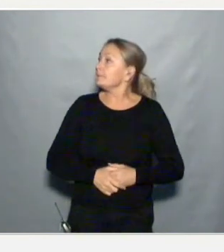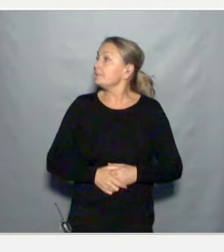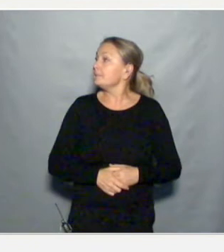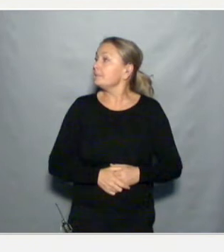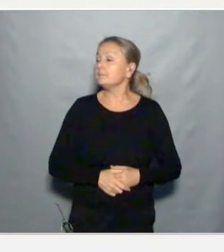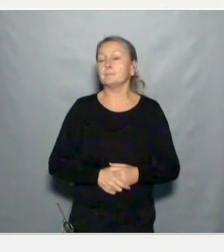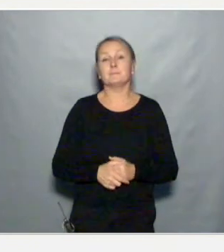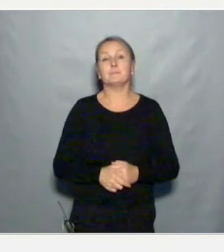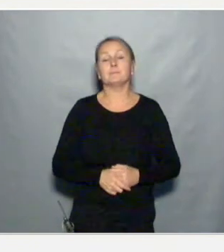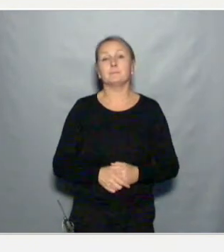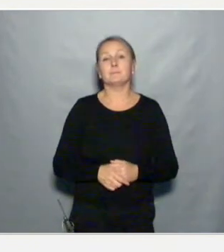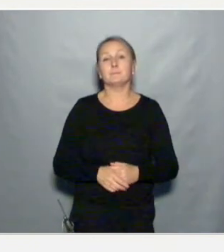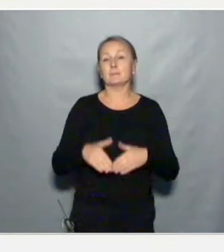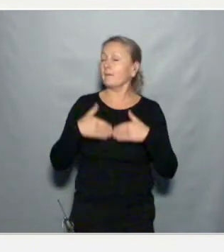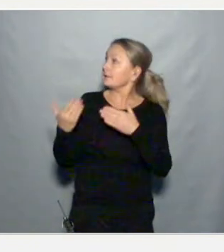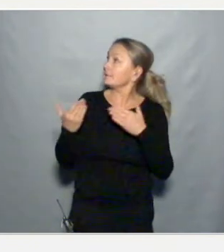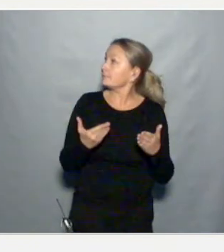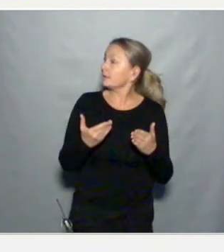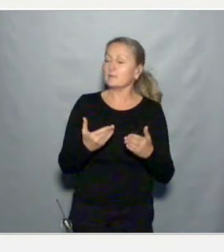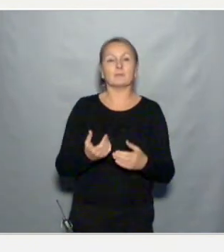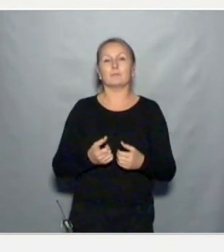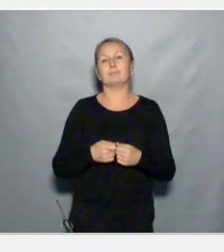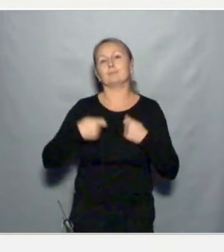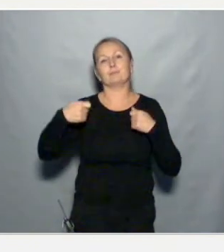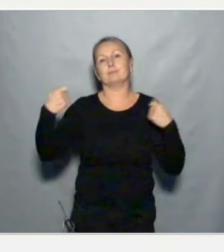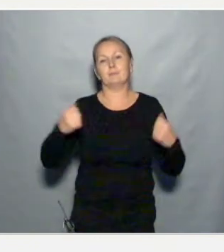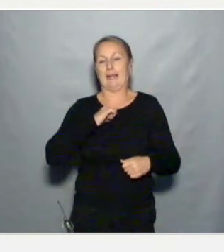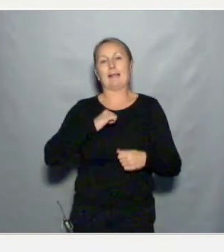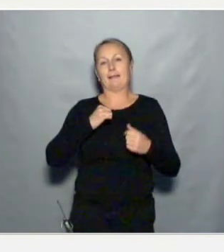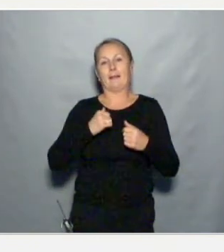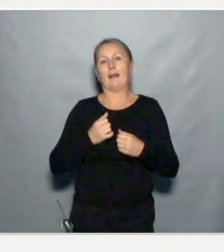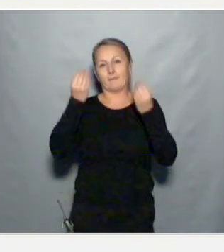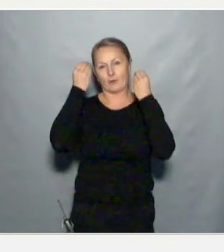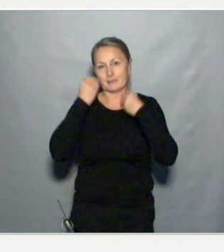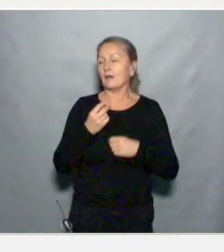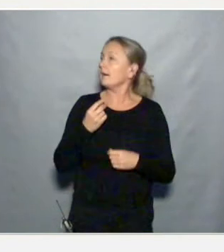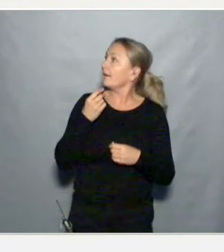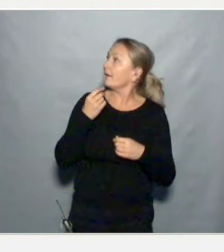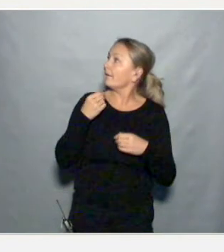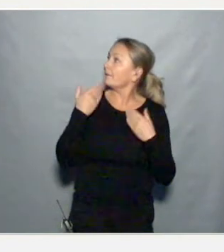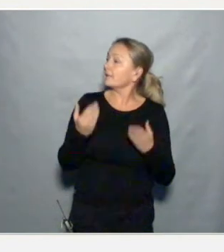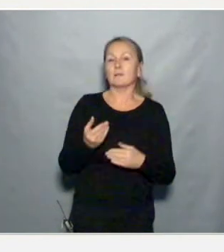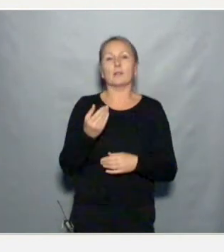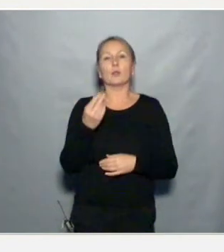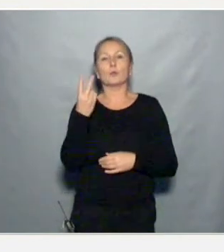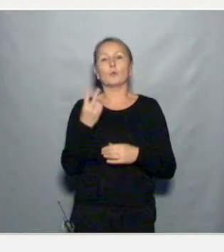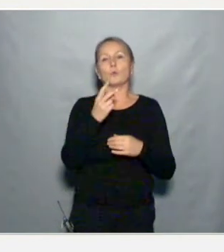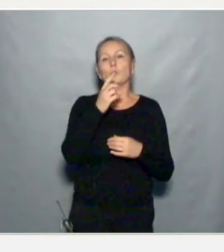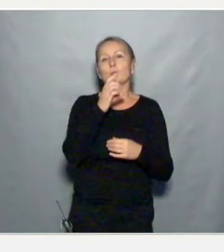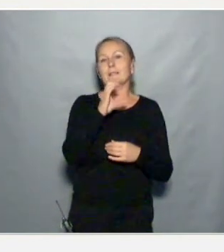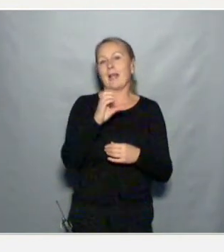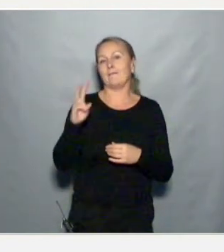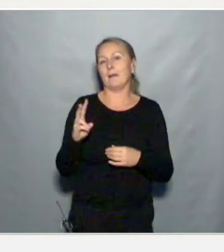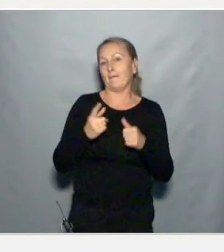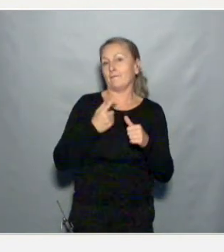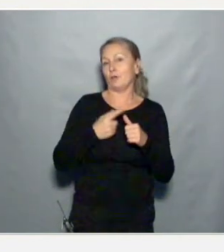jättelångrandig på mina egna erfarenheter. Men jag ska visa 2 CV:n, för jag har det. Det här är mitt första CV. Det jag byggde